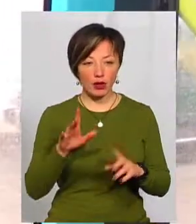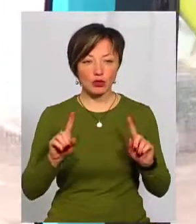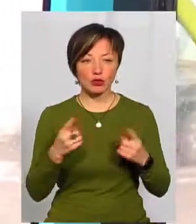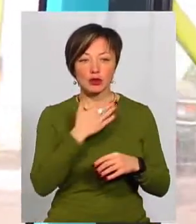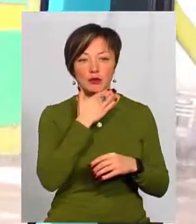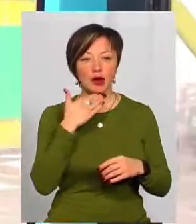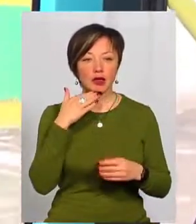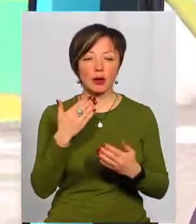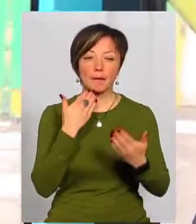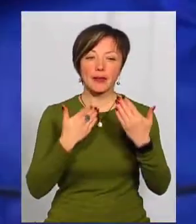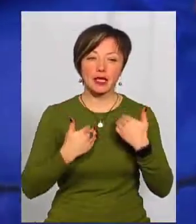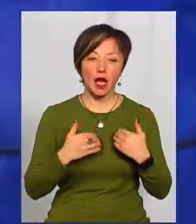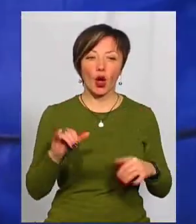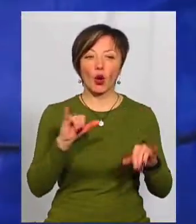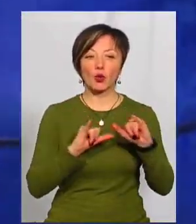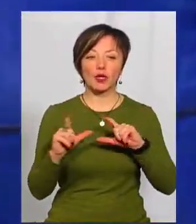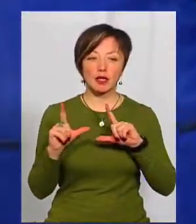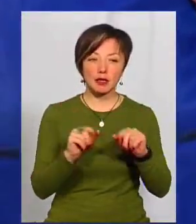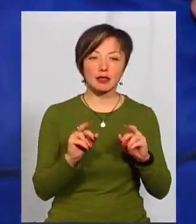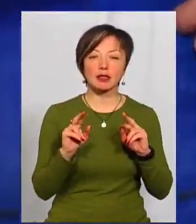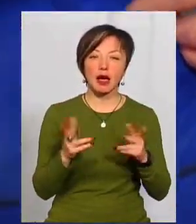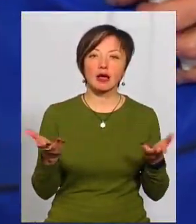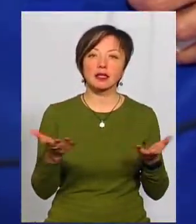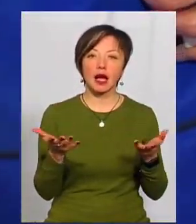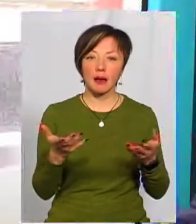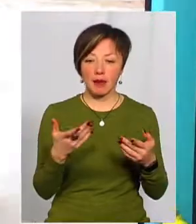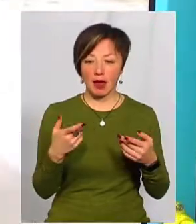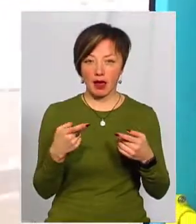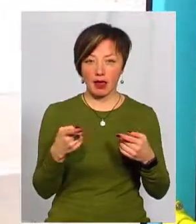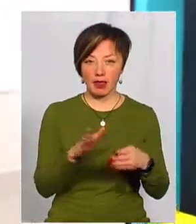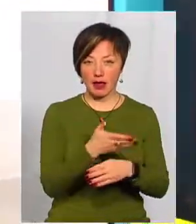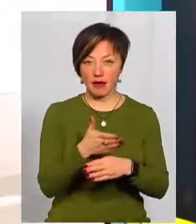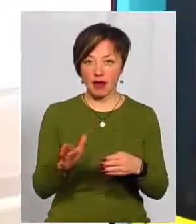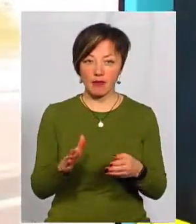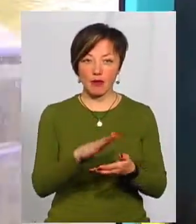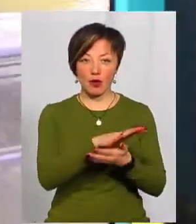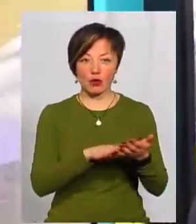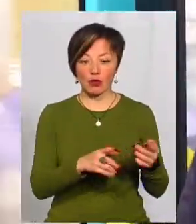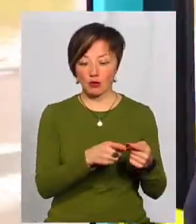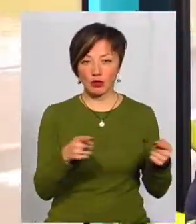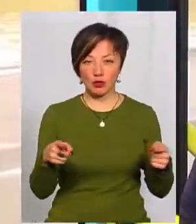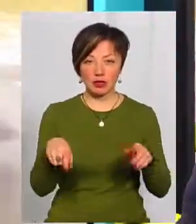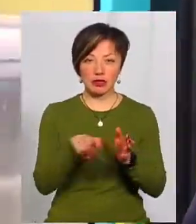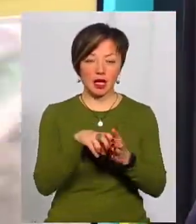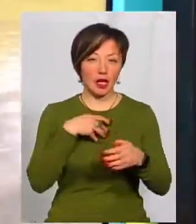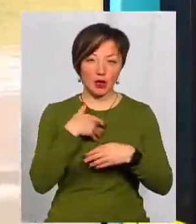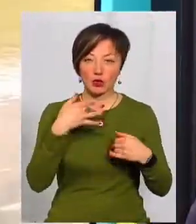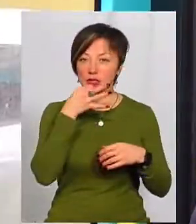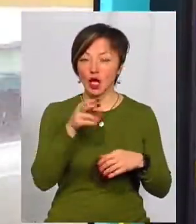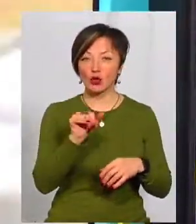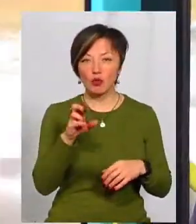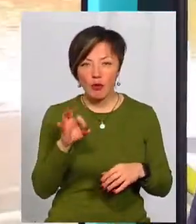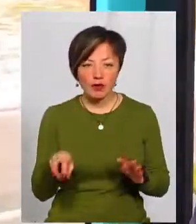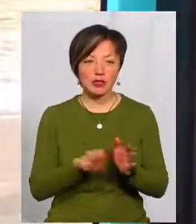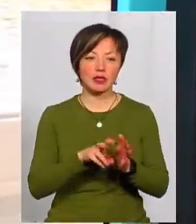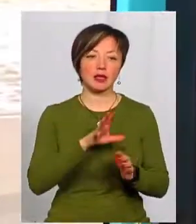багато питають, куди їде, як, з яким інтервалом. Продовж маршрута сідають. Я не хочу сказати, що в Дубово. І в